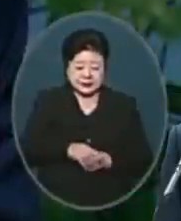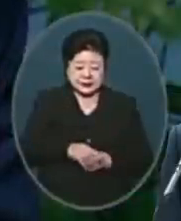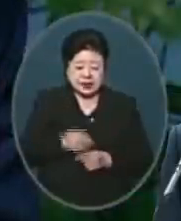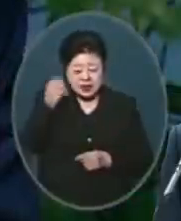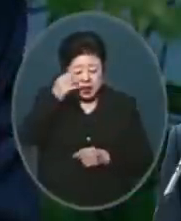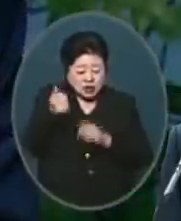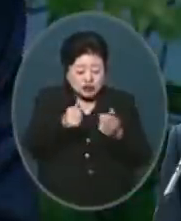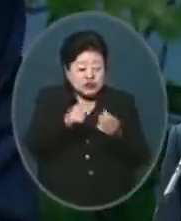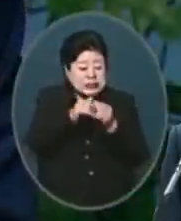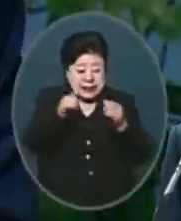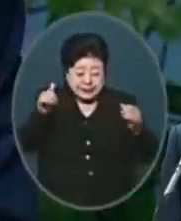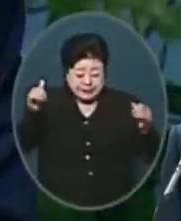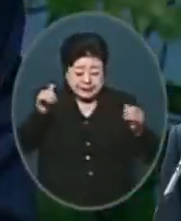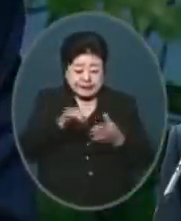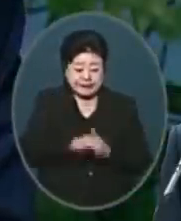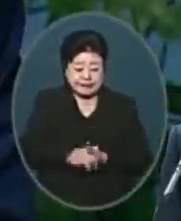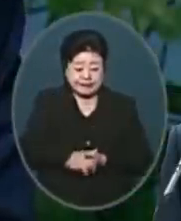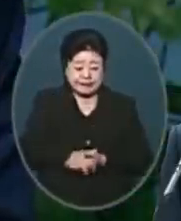영이 죽은 사람.